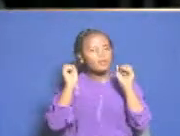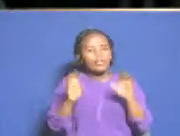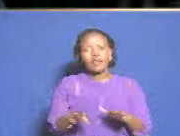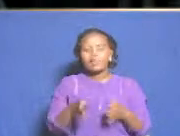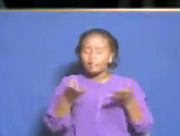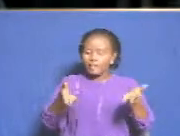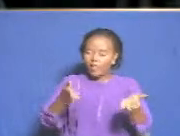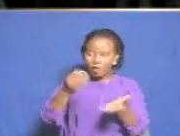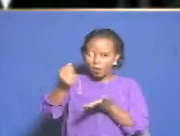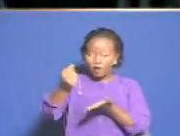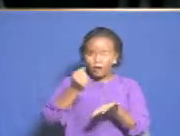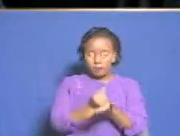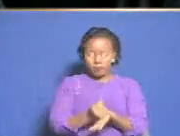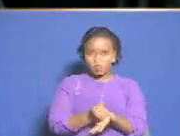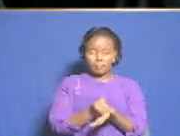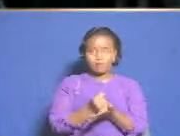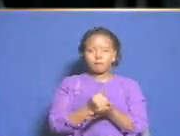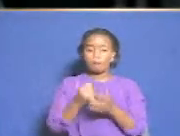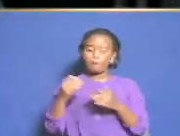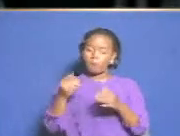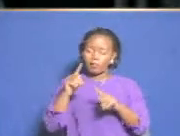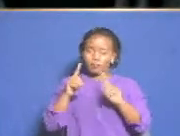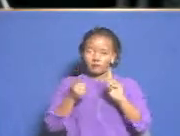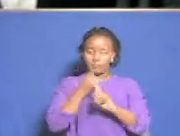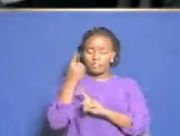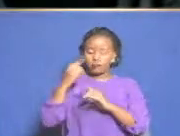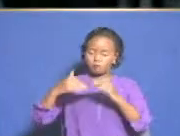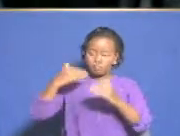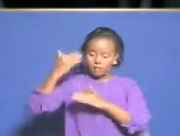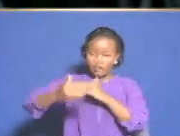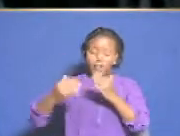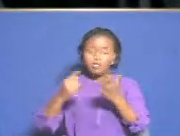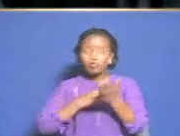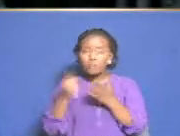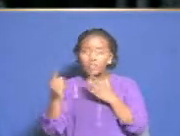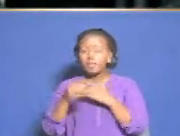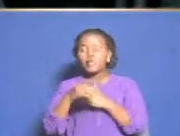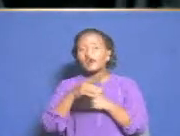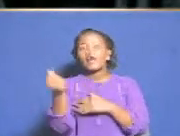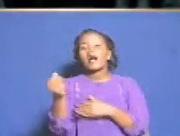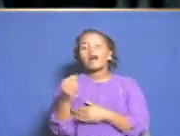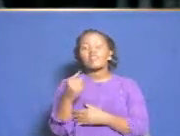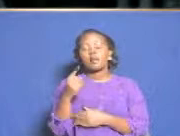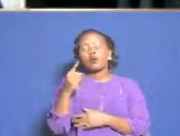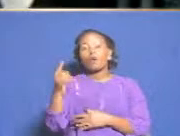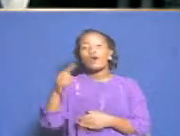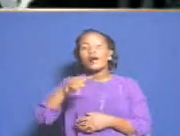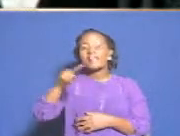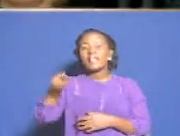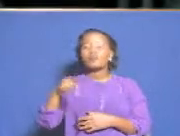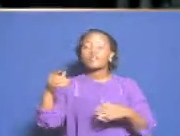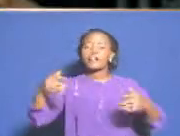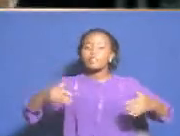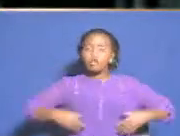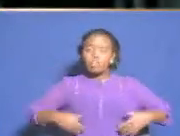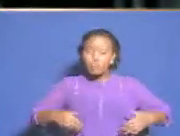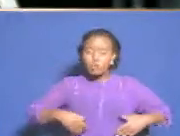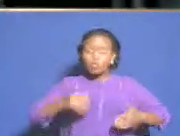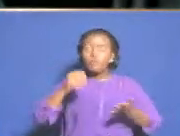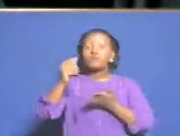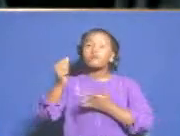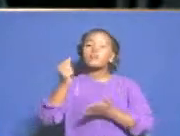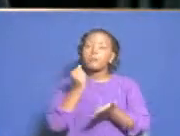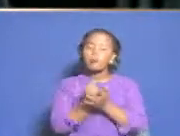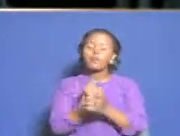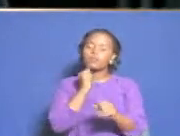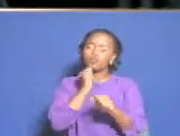hapa. Kuanzia wiki ijayo hawa ni vijana wengine 1,000 ambao watakuwa hapa